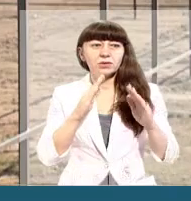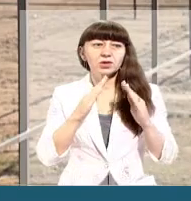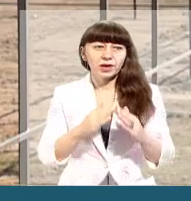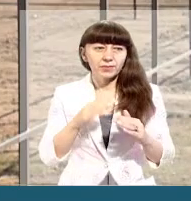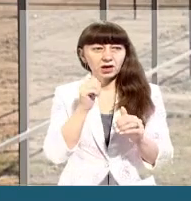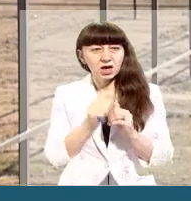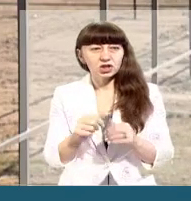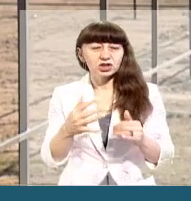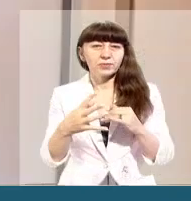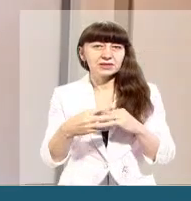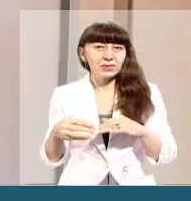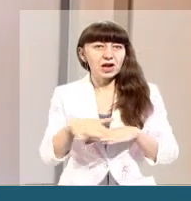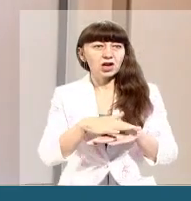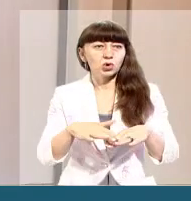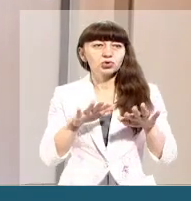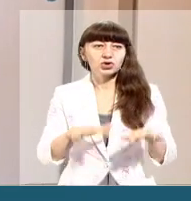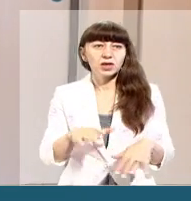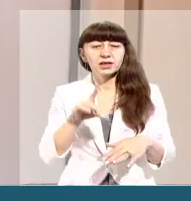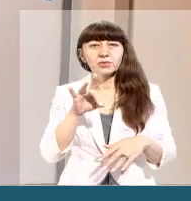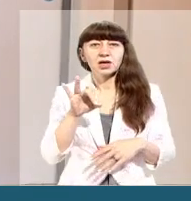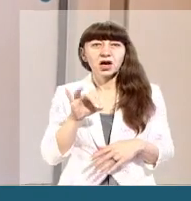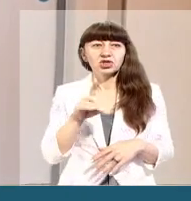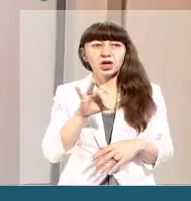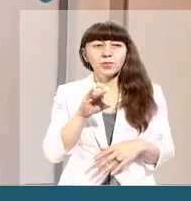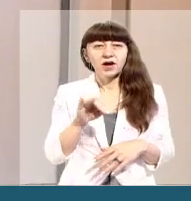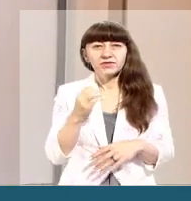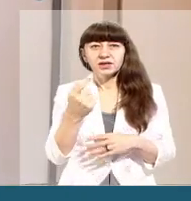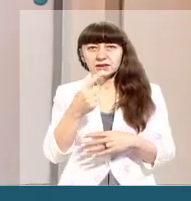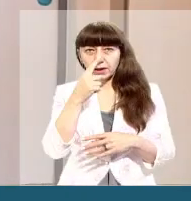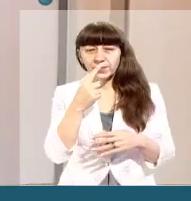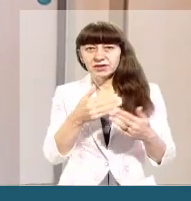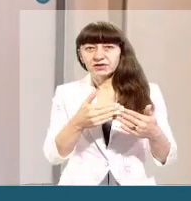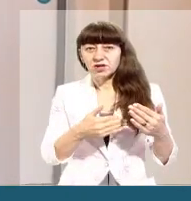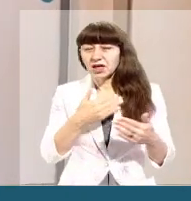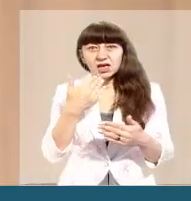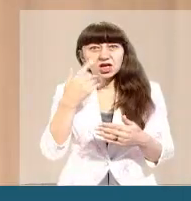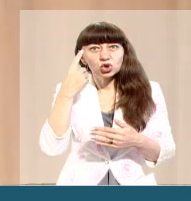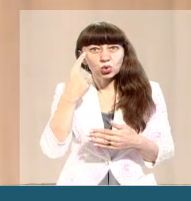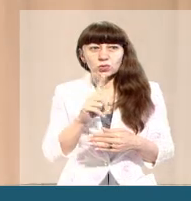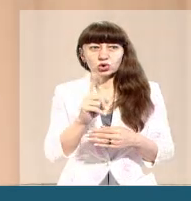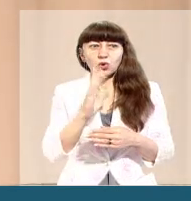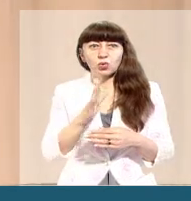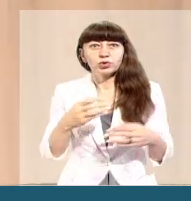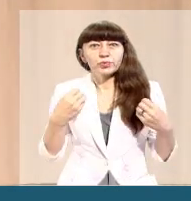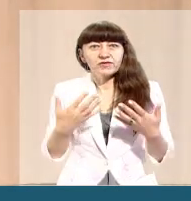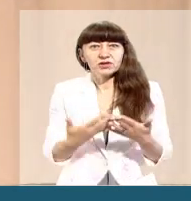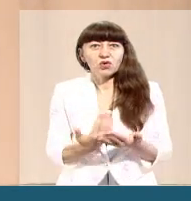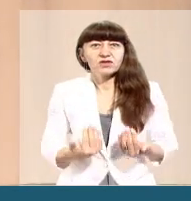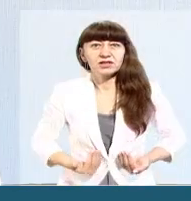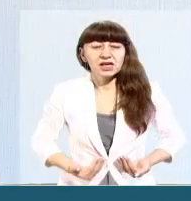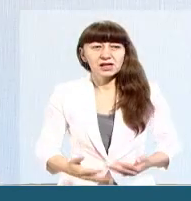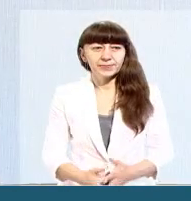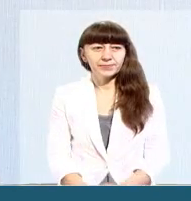Каждому прилагается земельный участок. Темирхан Шайбаев еще несколько месяцев назад даже не мог представить, что будет праздновать